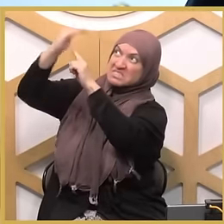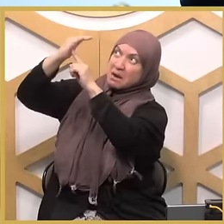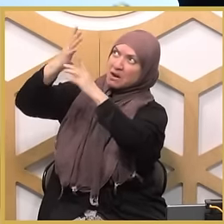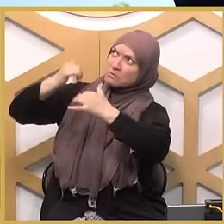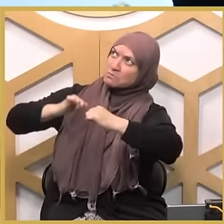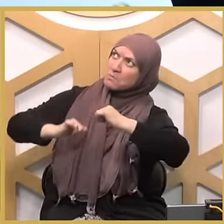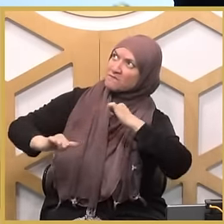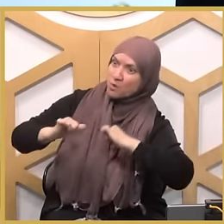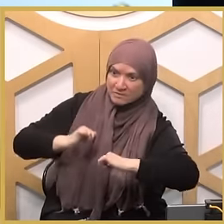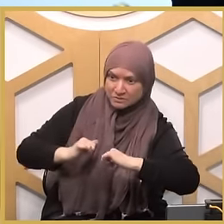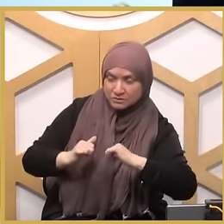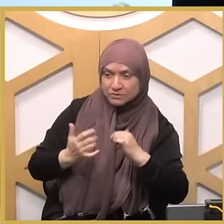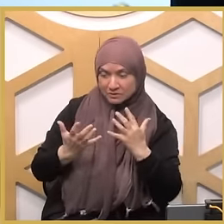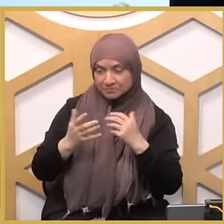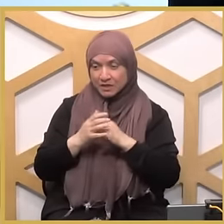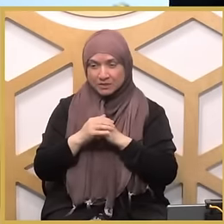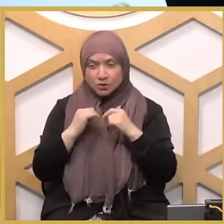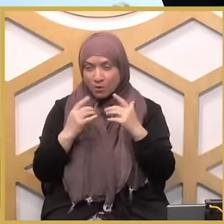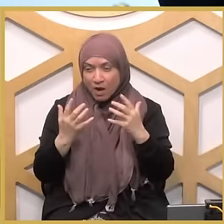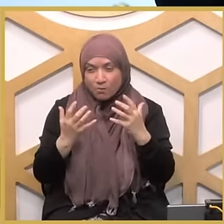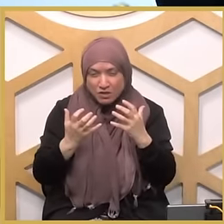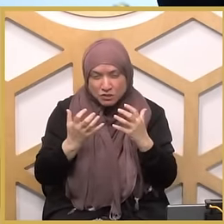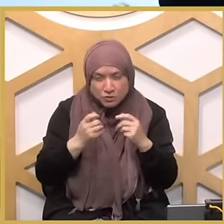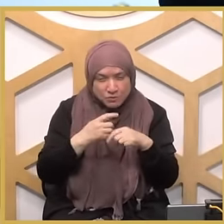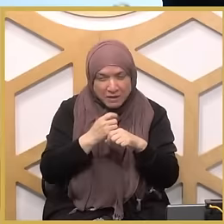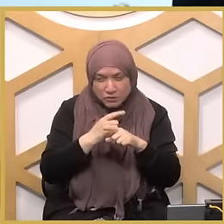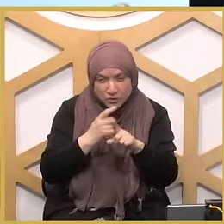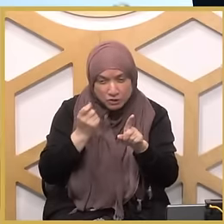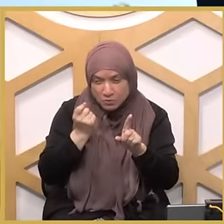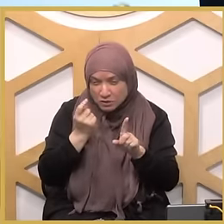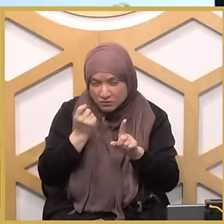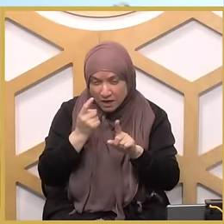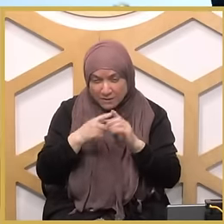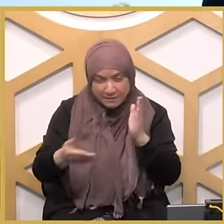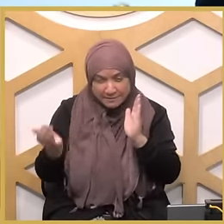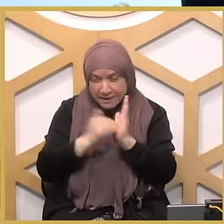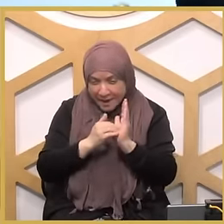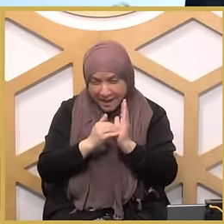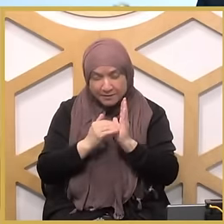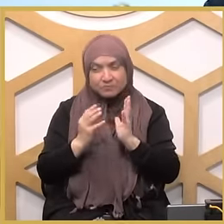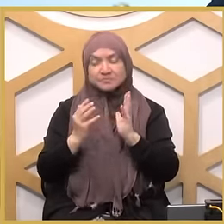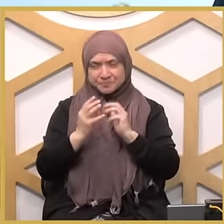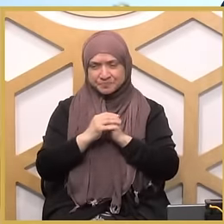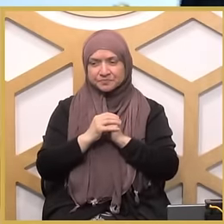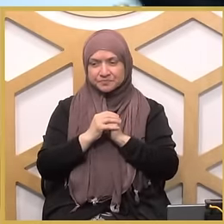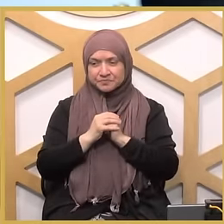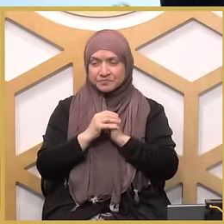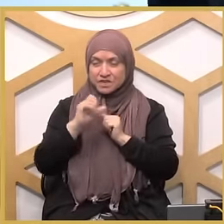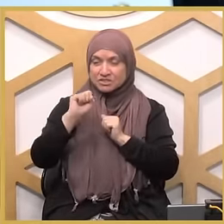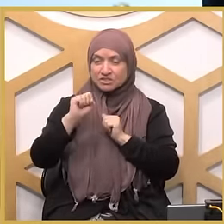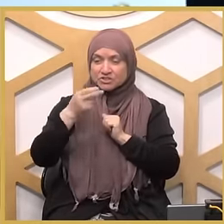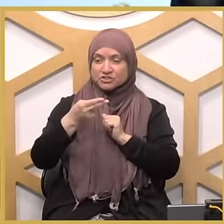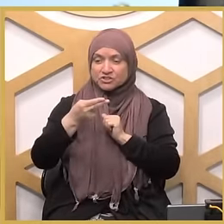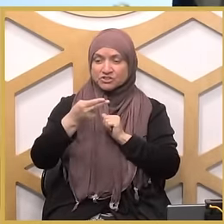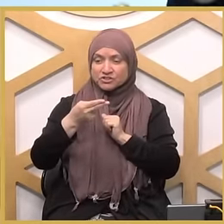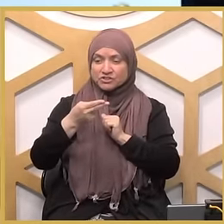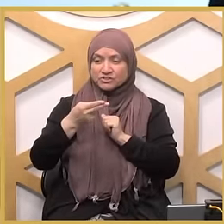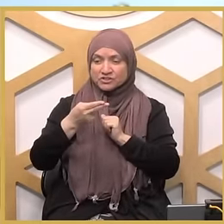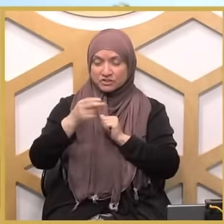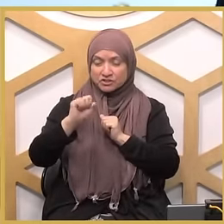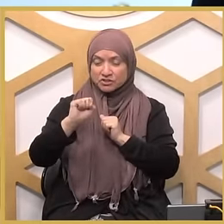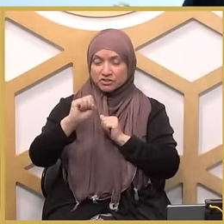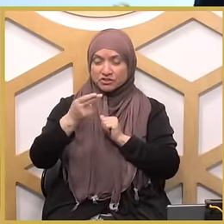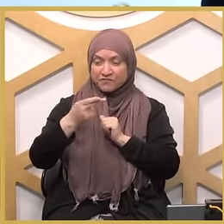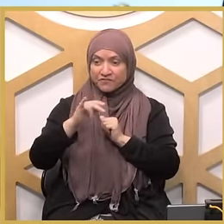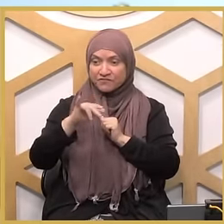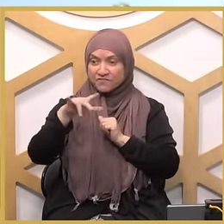this concept again. The Prophet ﷺ is saying, here's the spectrum of the believer. Shirra, your peak, which is when you're everything is firing on all cylinders. You got